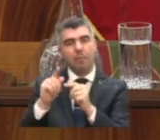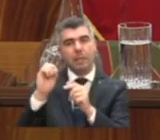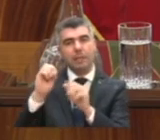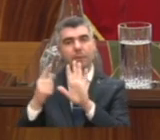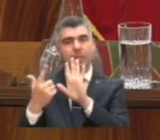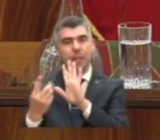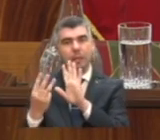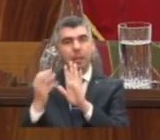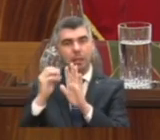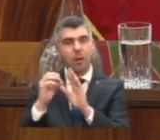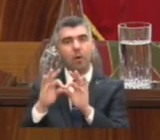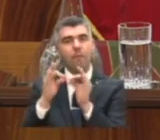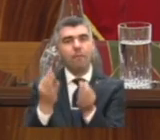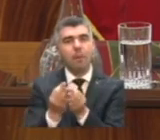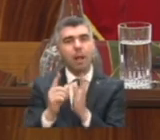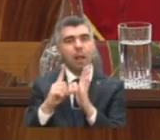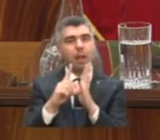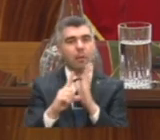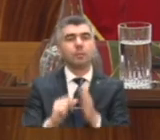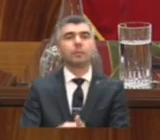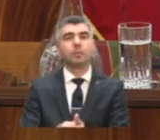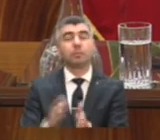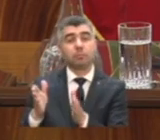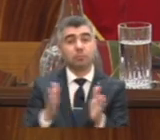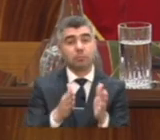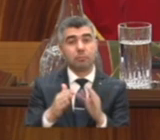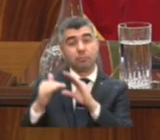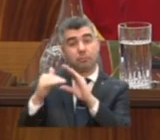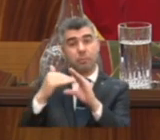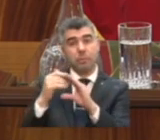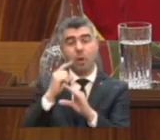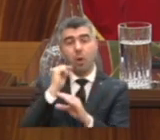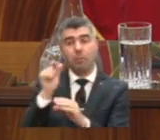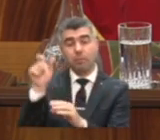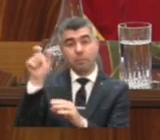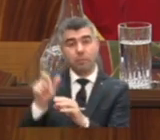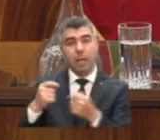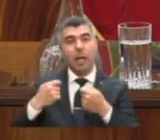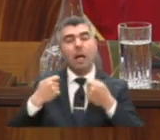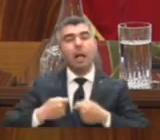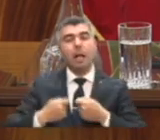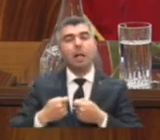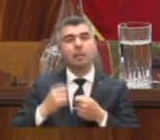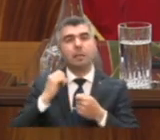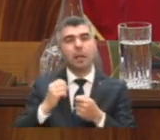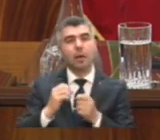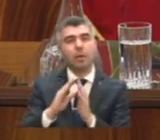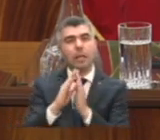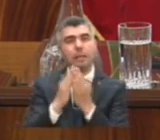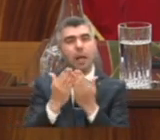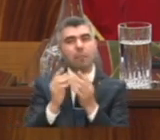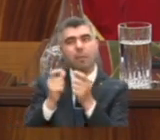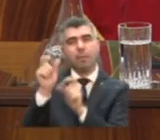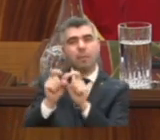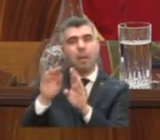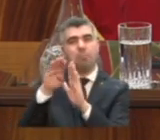بمثابة مدونة الأسرة. وتوصل مكتب المجلس من السيد النائب رشيد الحموني رئيس الفريق التقدم والاشتراكية وباقي أعضاء